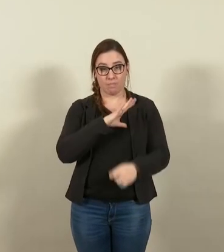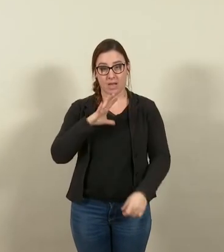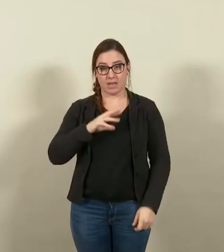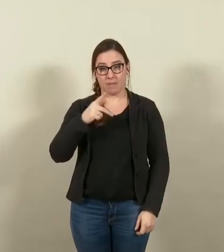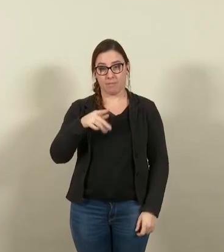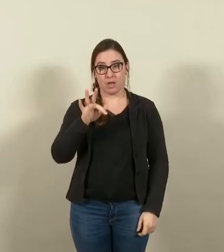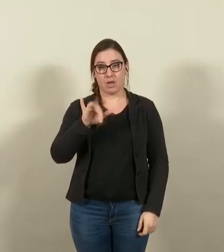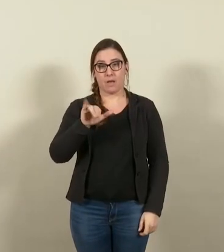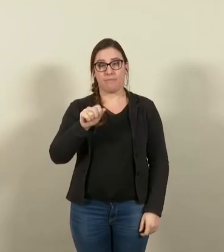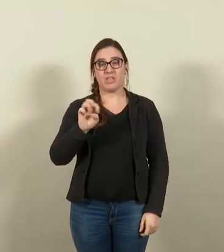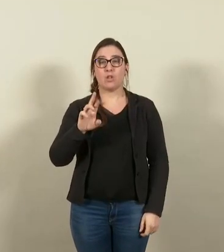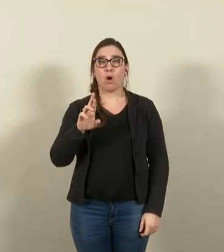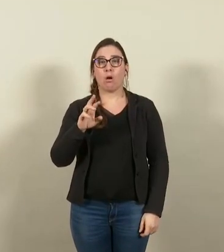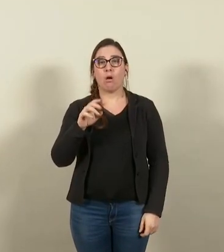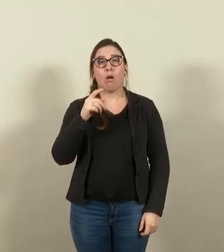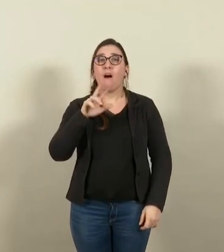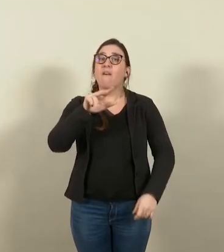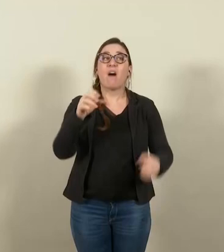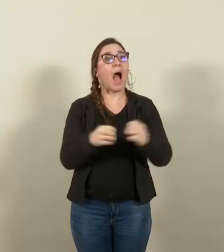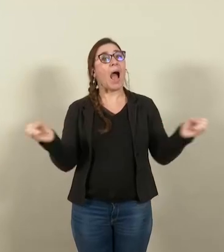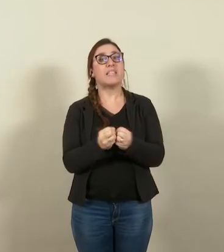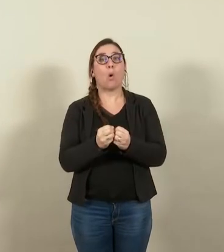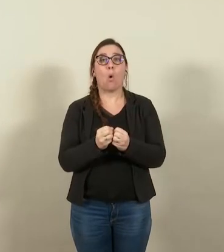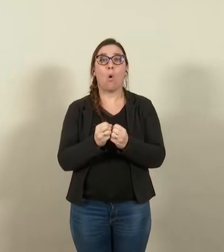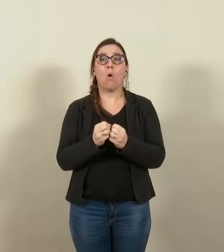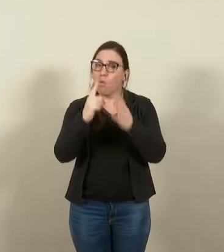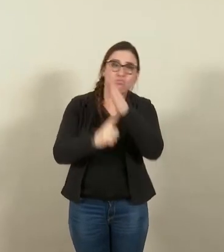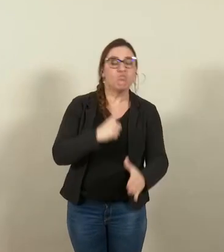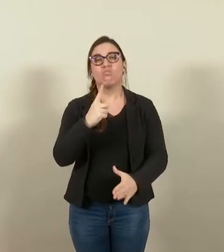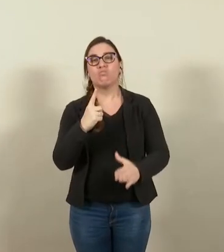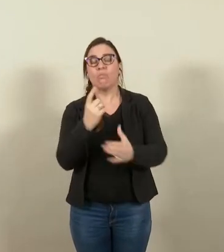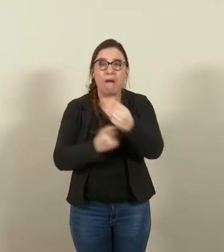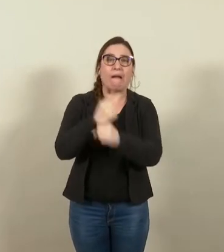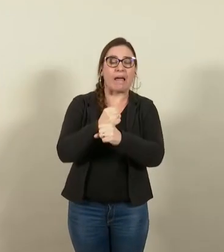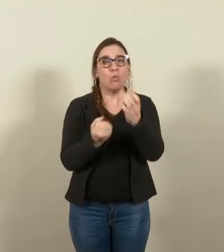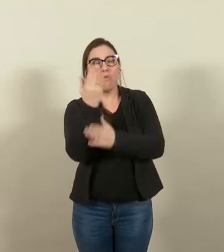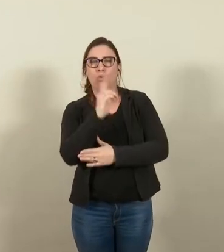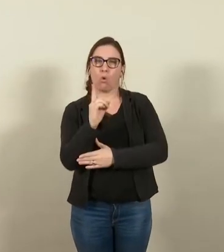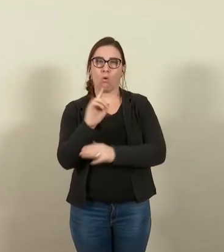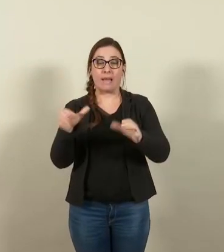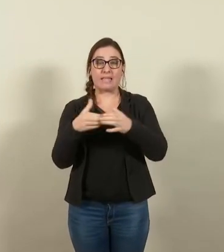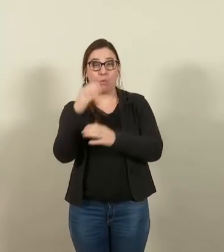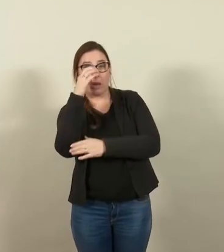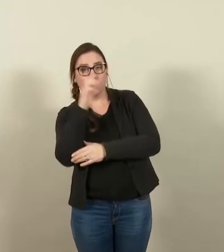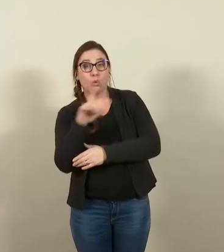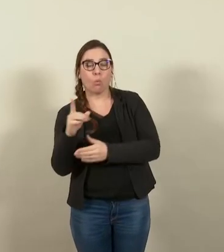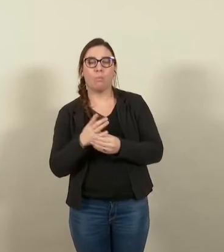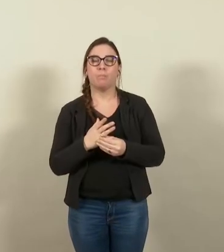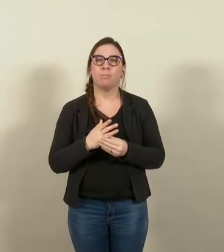disait aussi on va pas réinventer les choses et l'eau chaude et on va pas créer une cellule d'écoute